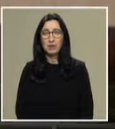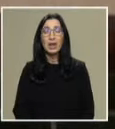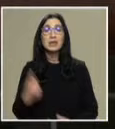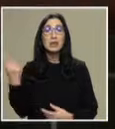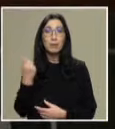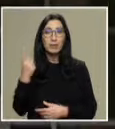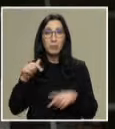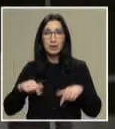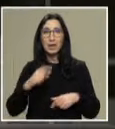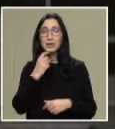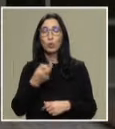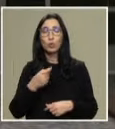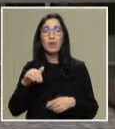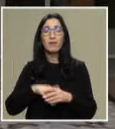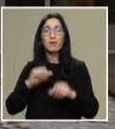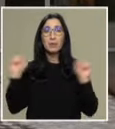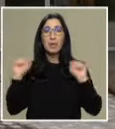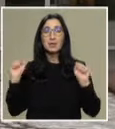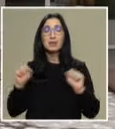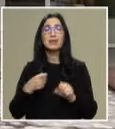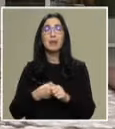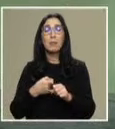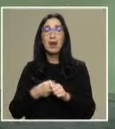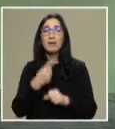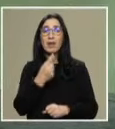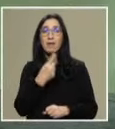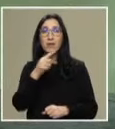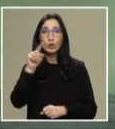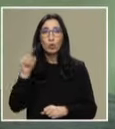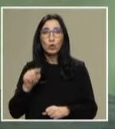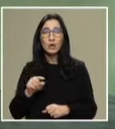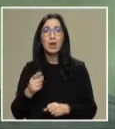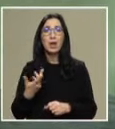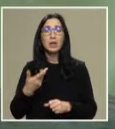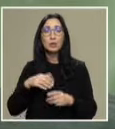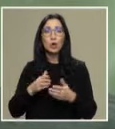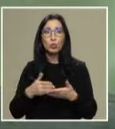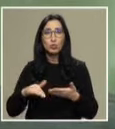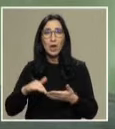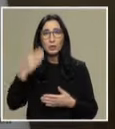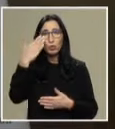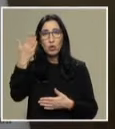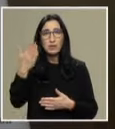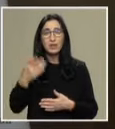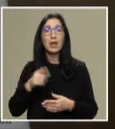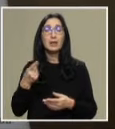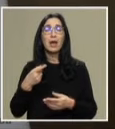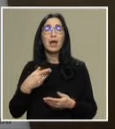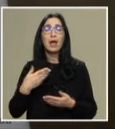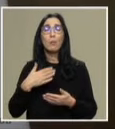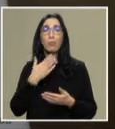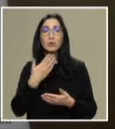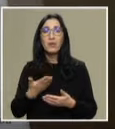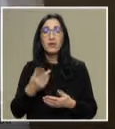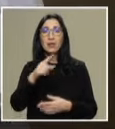За първи път тази година в гимназията се проведе викторина като част от честванията. Тя беше посветена на 130-та годишнина